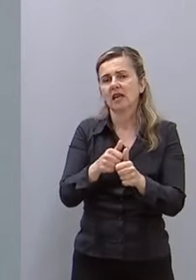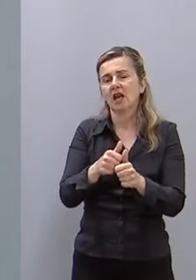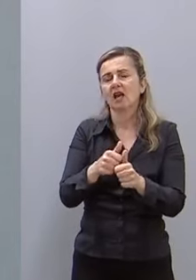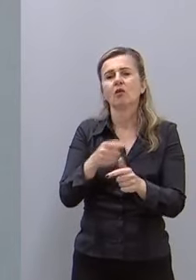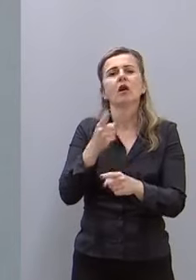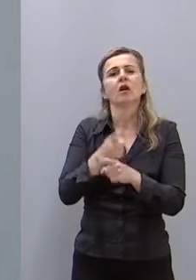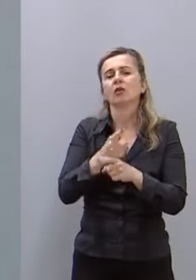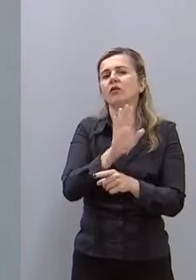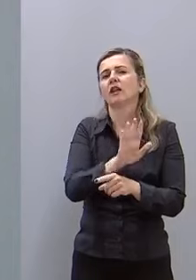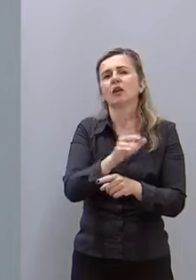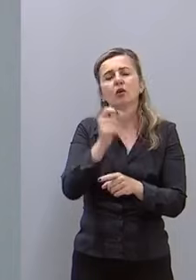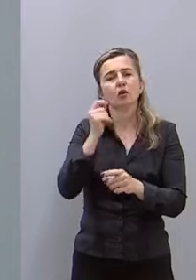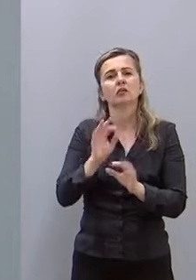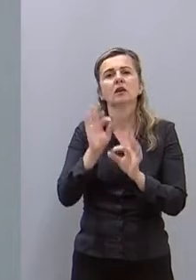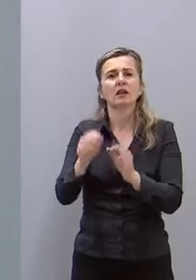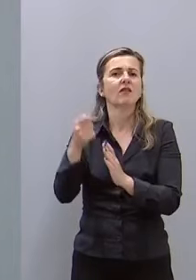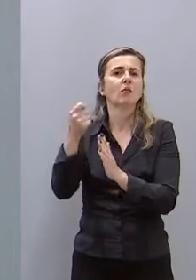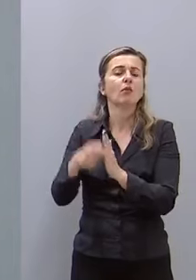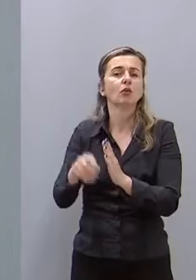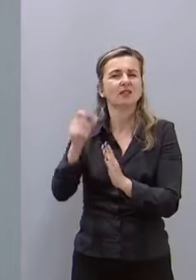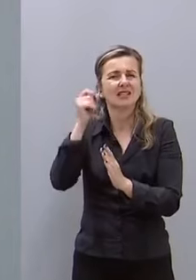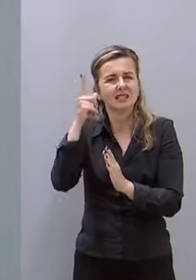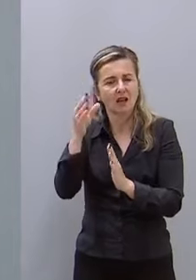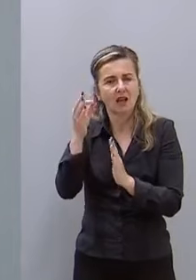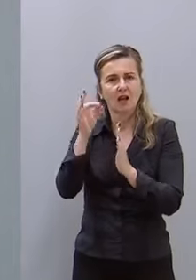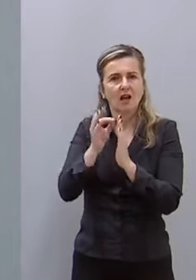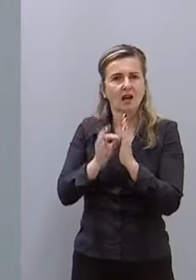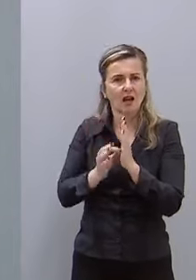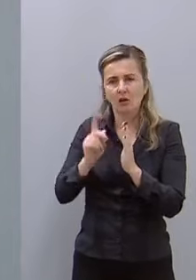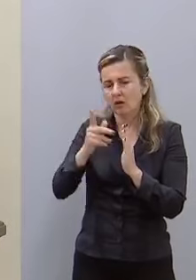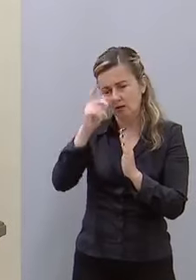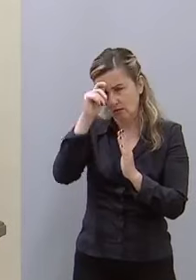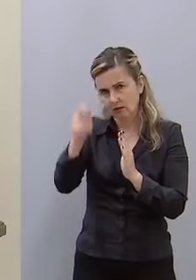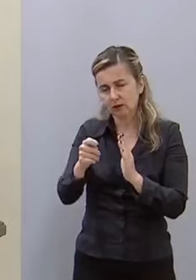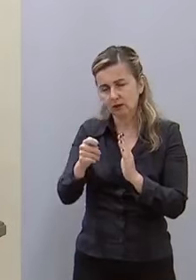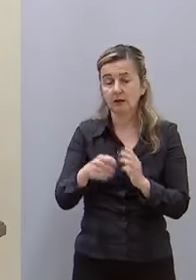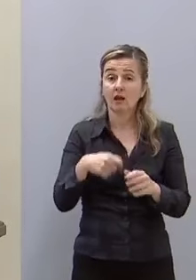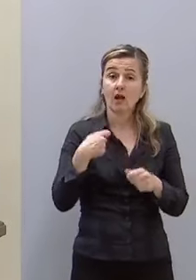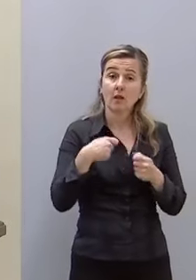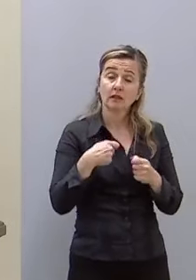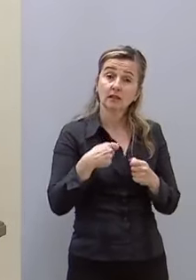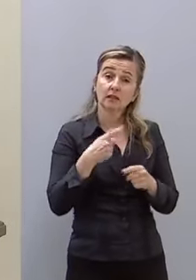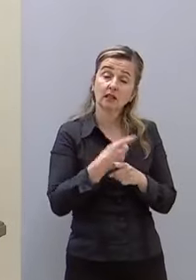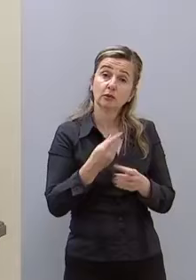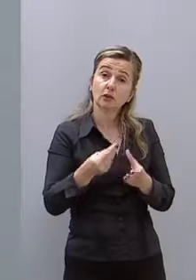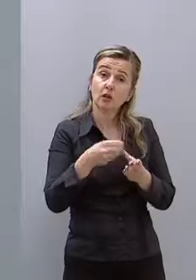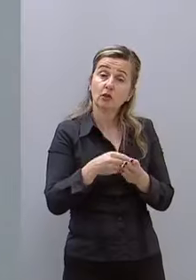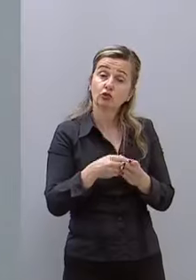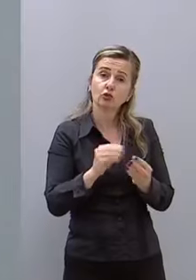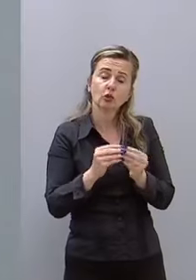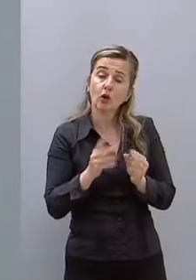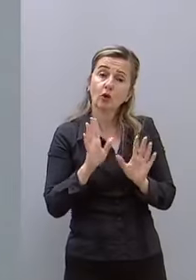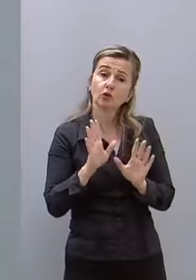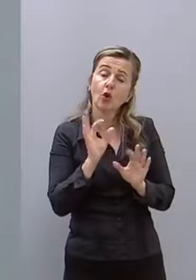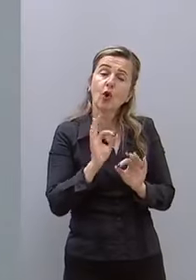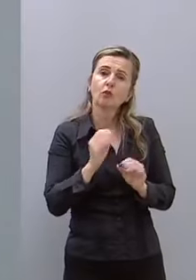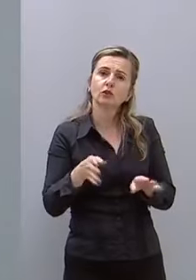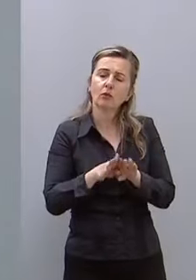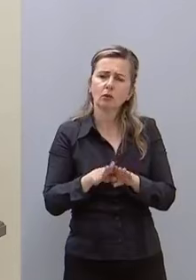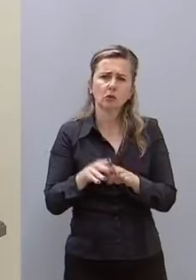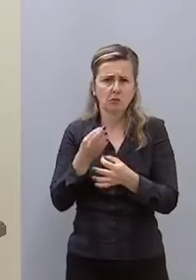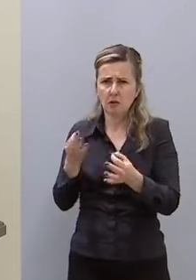arrivando alla funzione quando le regole non sono rispettate presidente dobbiamo aggiungere qualcosa o possiamo chiudere qui a posto